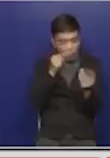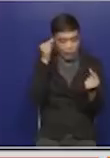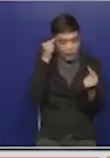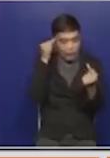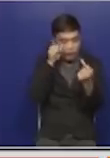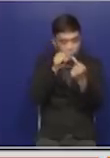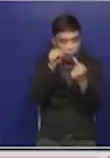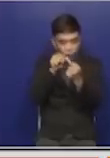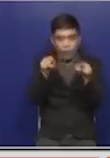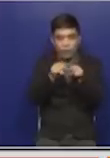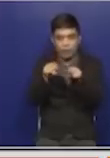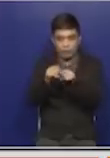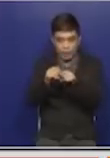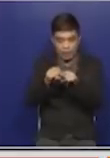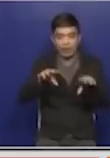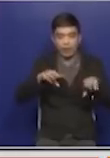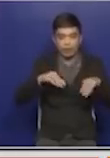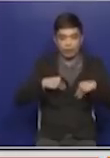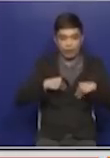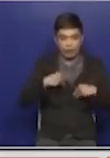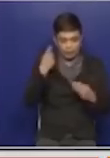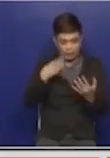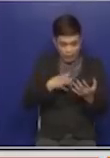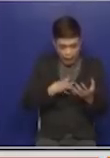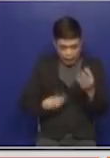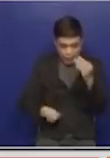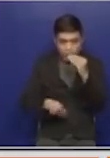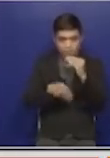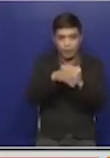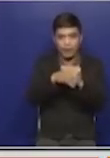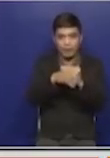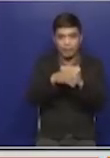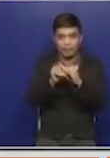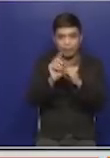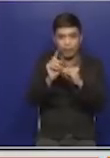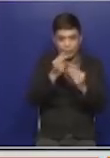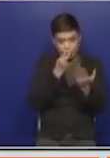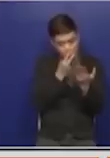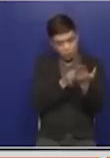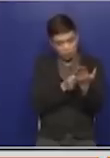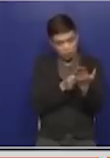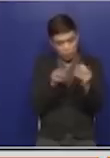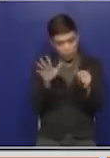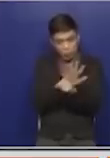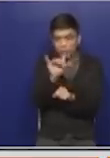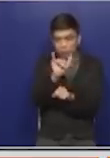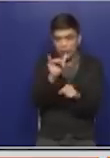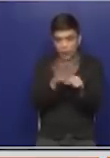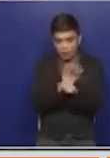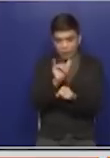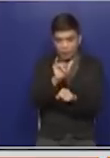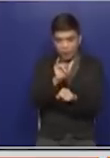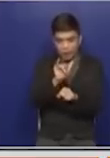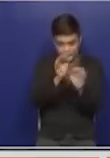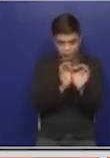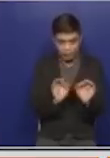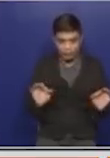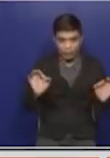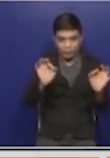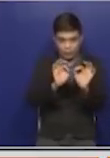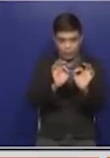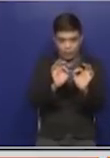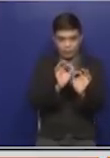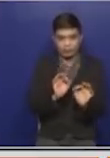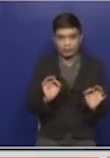แต่อยากจะมีความเห็นเพิ่มเติมไปนะคะเพราะว่าท่านยังพบว่ายังมีส่วนที่ขาดหายไปและเป็นส่วนที่สำคัญมากๆเล